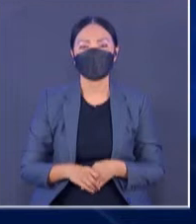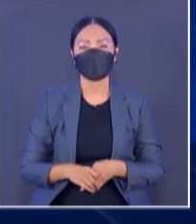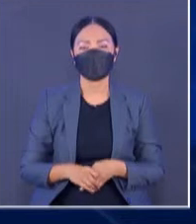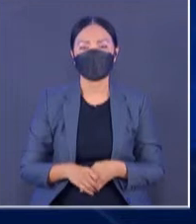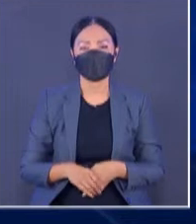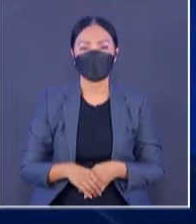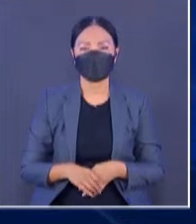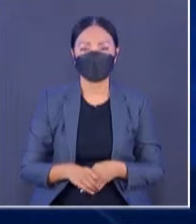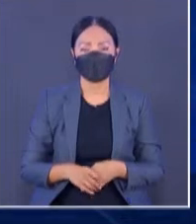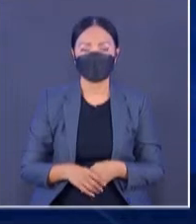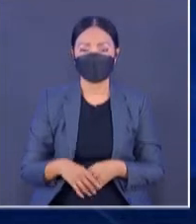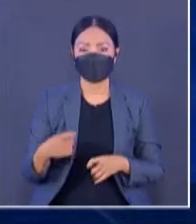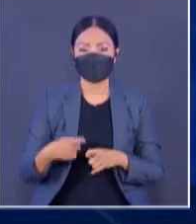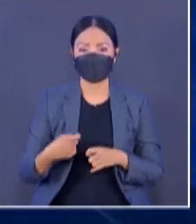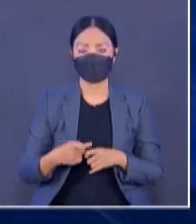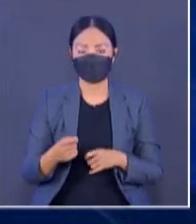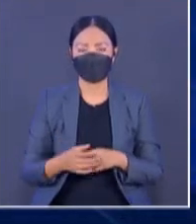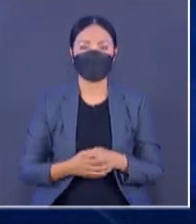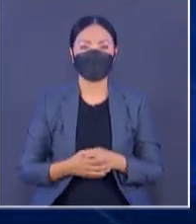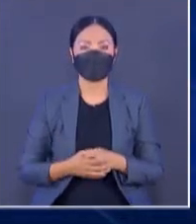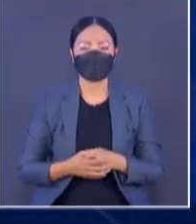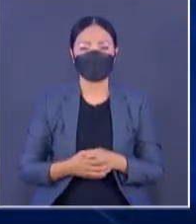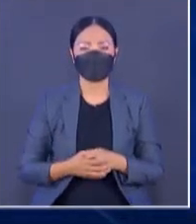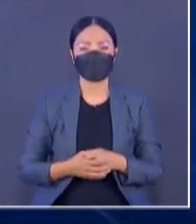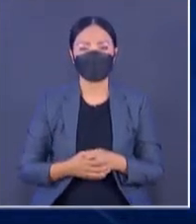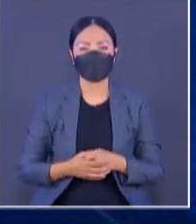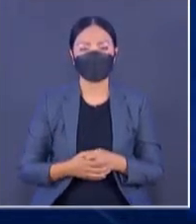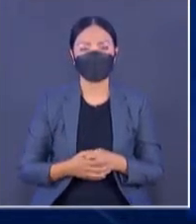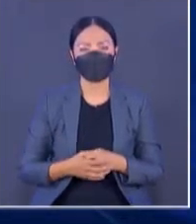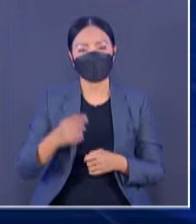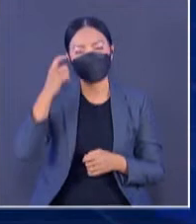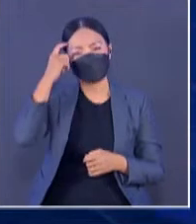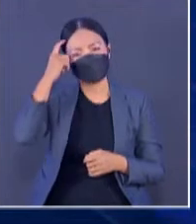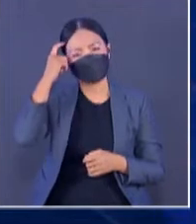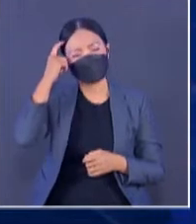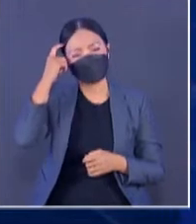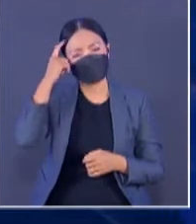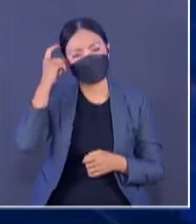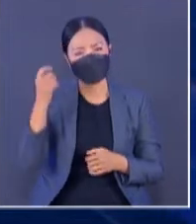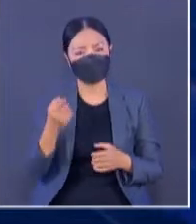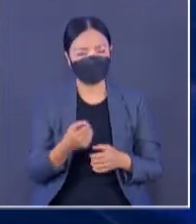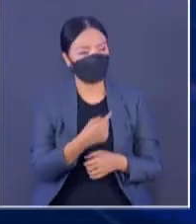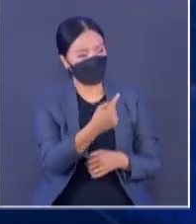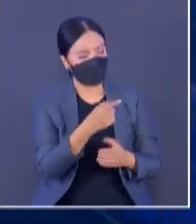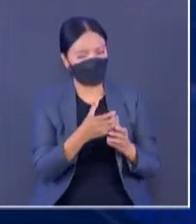มายากไหมพี ่โอ้สุดๆเลยครับของที่สั่งได้นะครับ